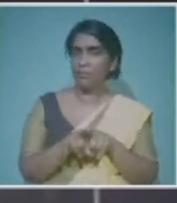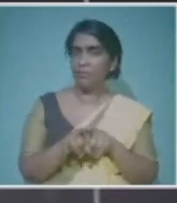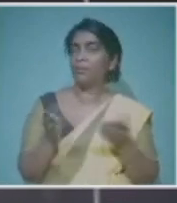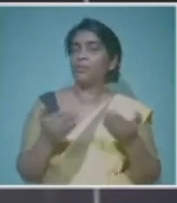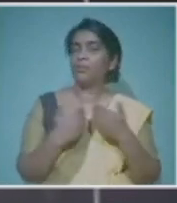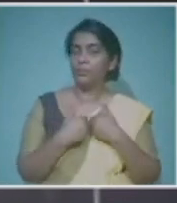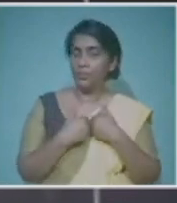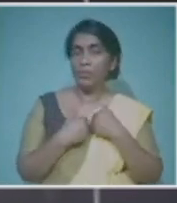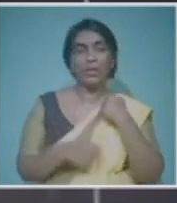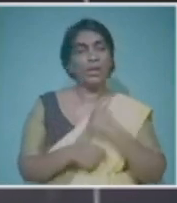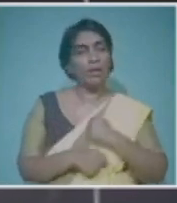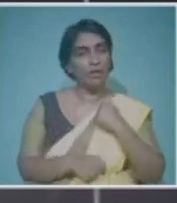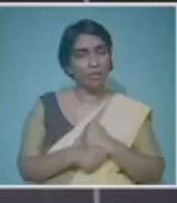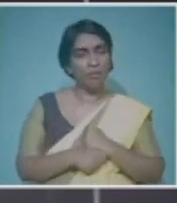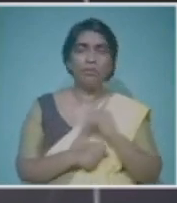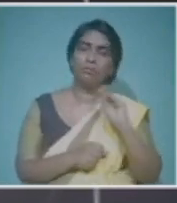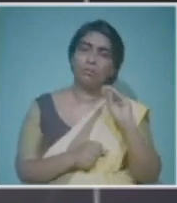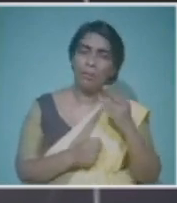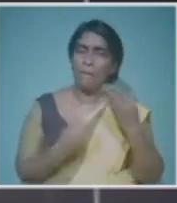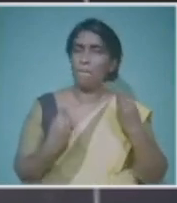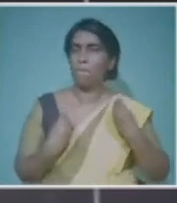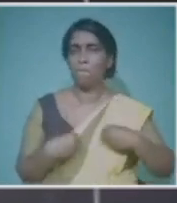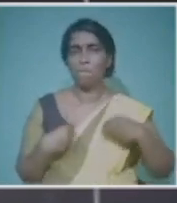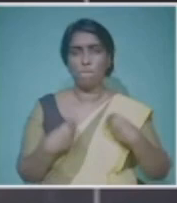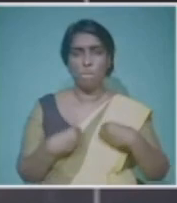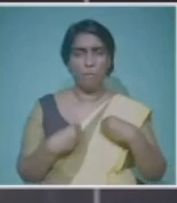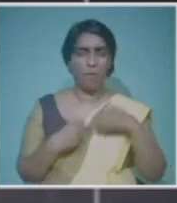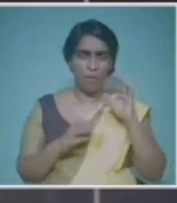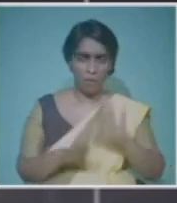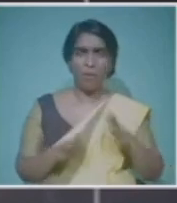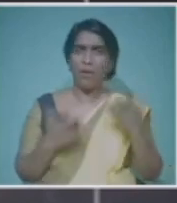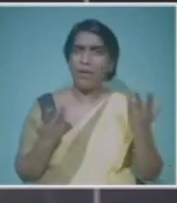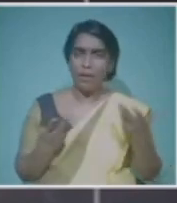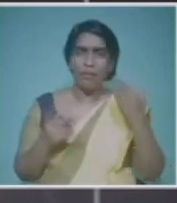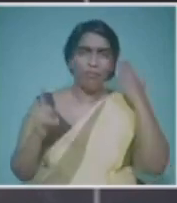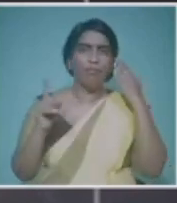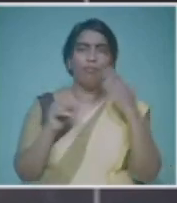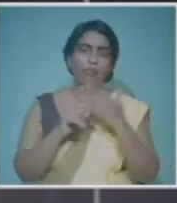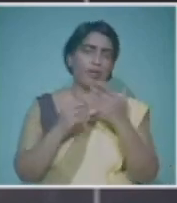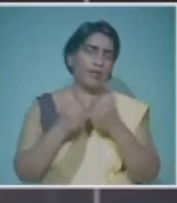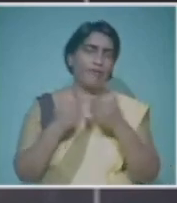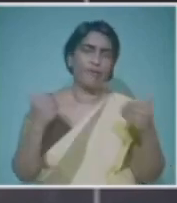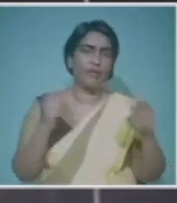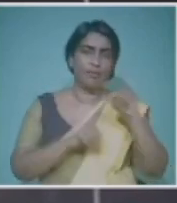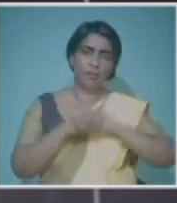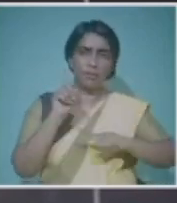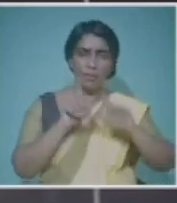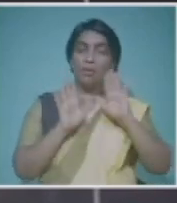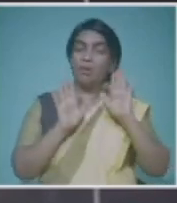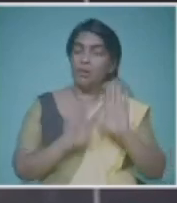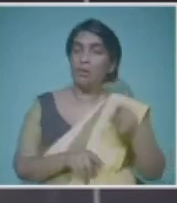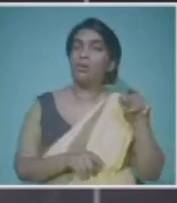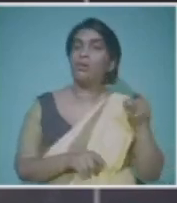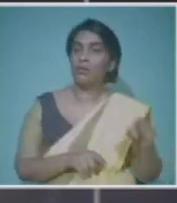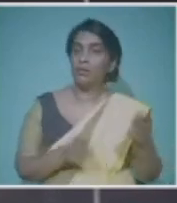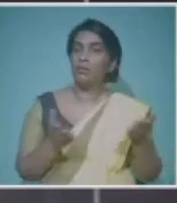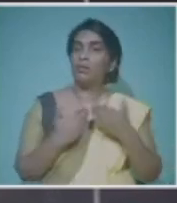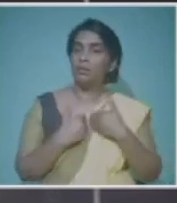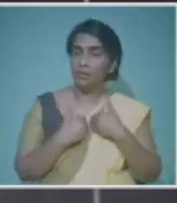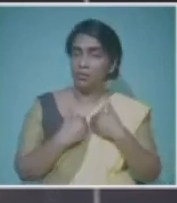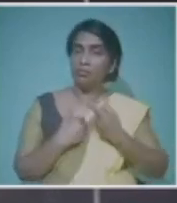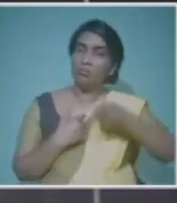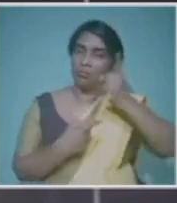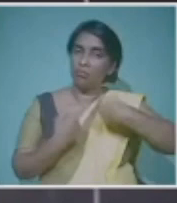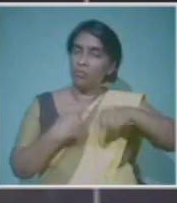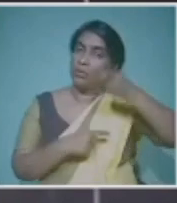අපිට රජයට යම් කිසි පාඩුවක් දරා ගන්න සිද්ධ වෙනවද නැද්ද කියන එක පිළිබඳව වෙනම කතාවක් තියෙන්නේ. නමුත් මේ අපේ